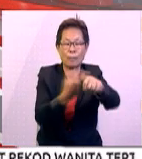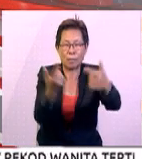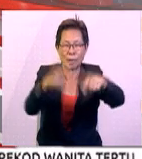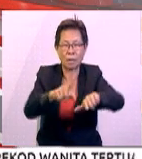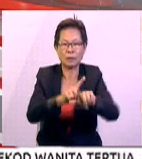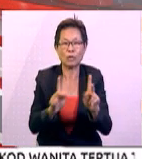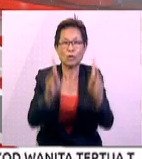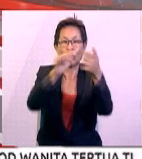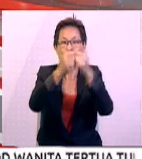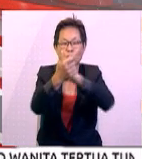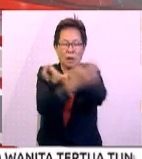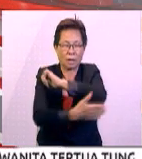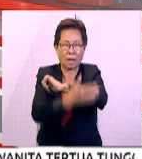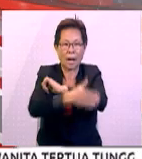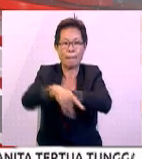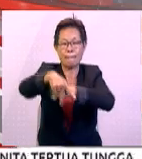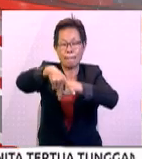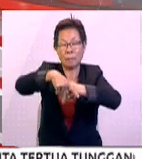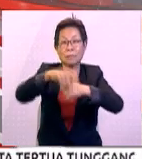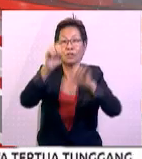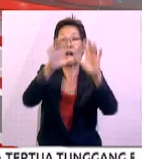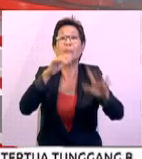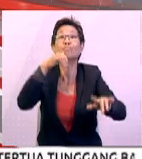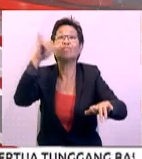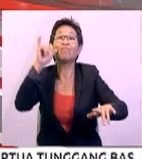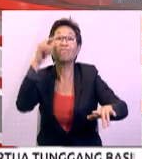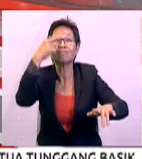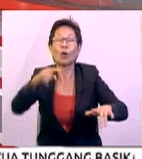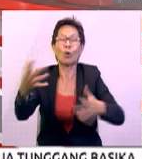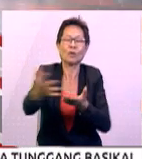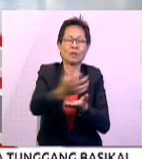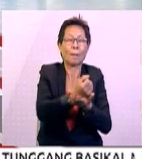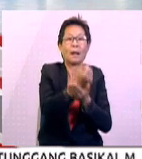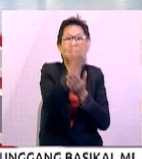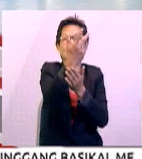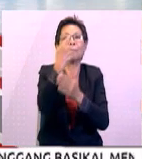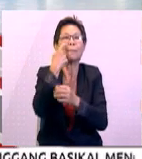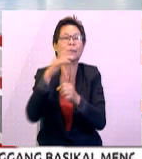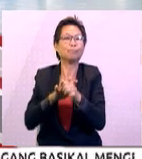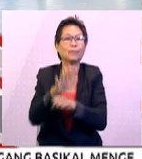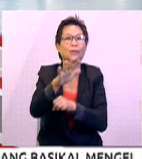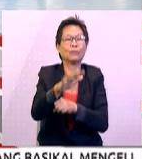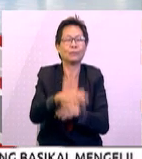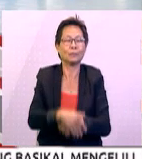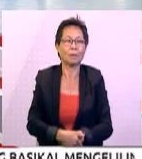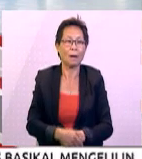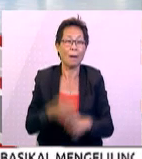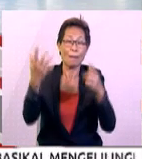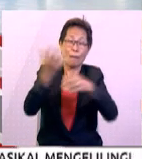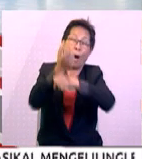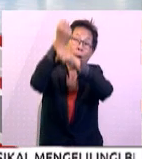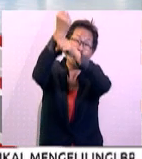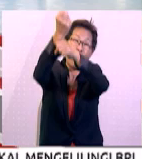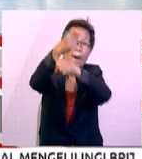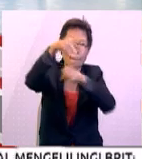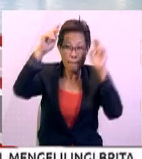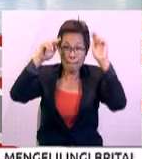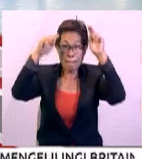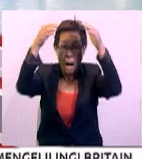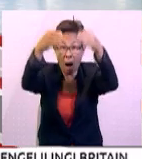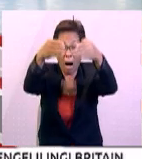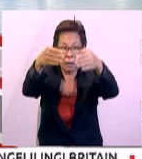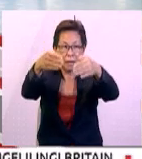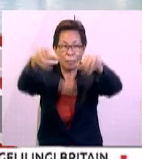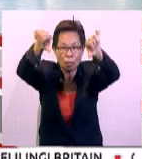di Kompleks Sukan Negara Panasonic Shah Alam semalam untuk memungut 3 mata penuh. Turun meraih kemenangan Pahang Rangers